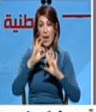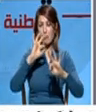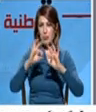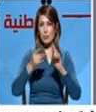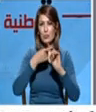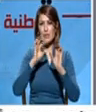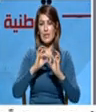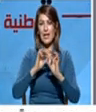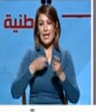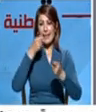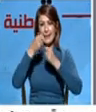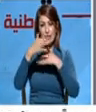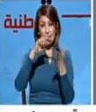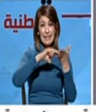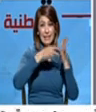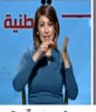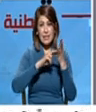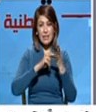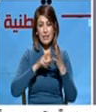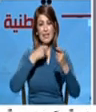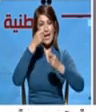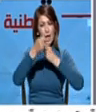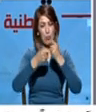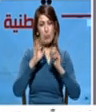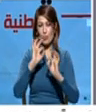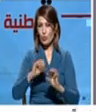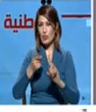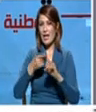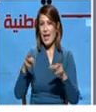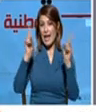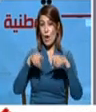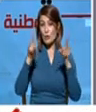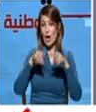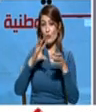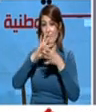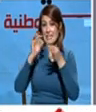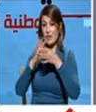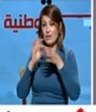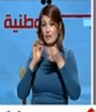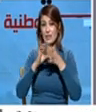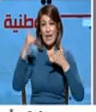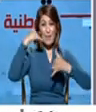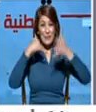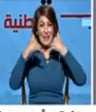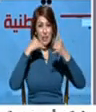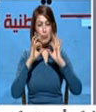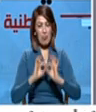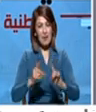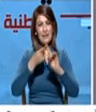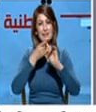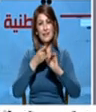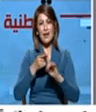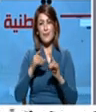اللي يستعملوا التطبيق خلاص مشتريه يتهم استعمال الهاتف الجوال وان شاء الله في القريب اه ال ال